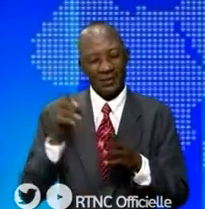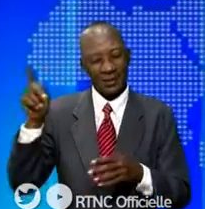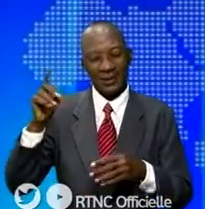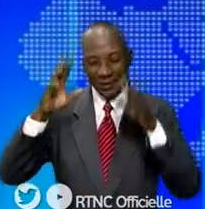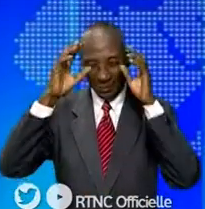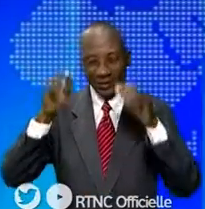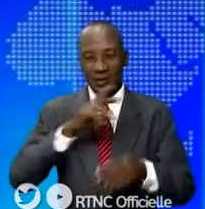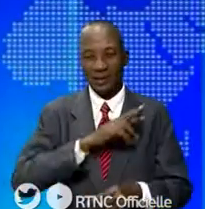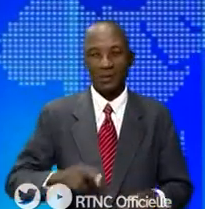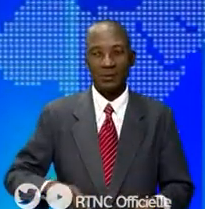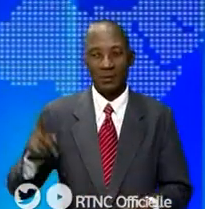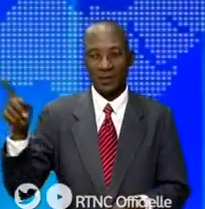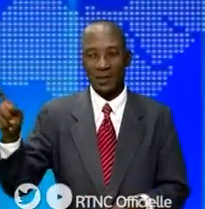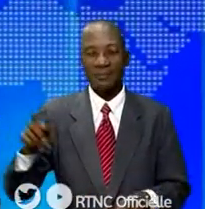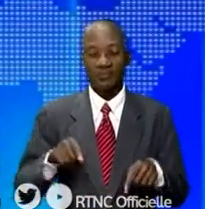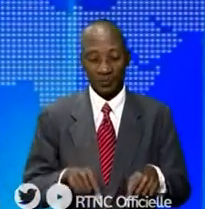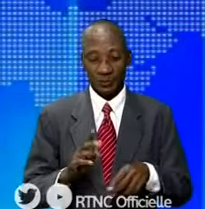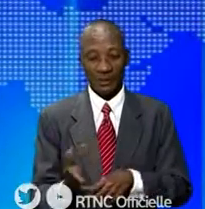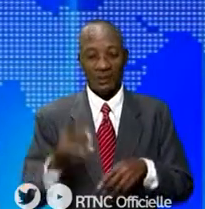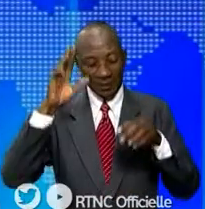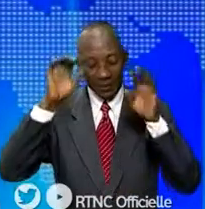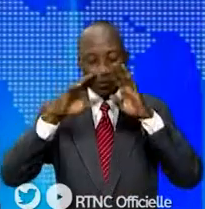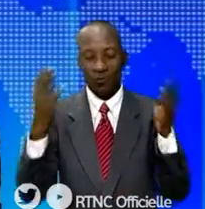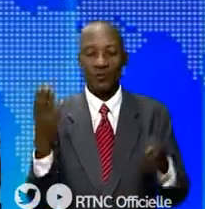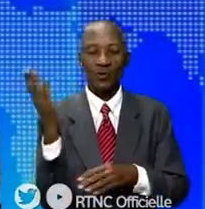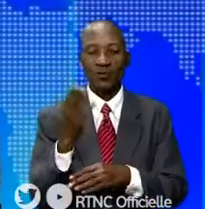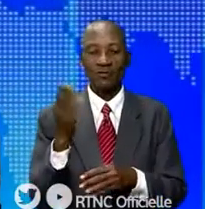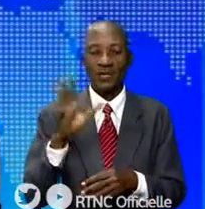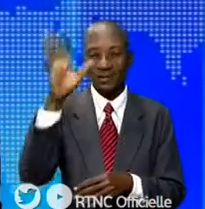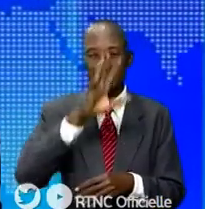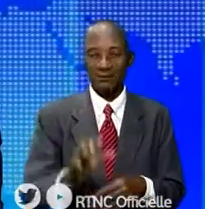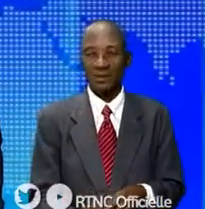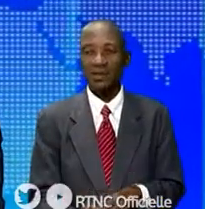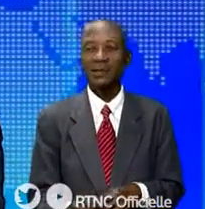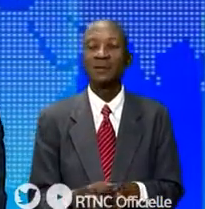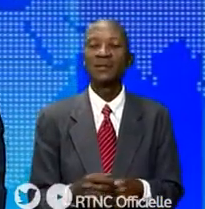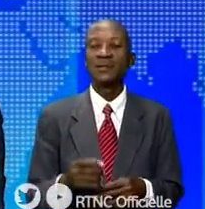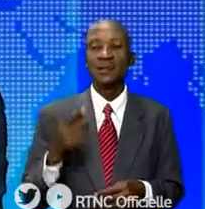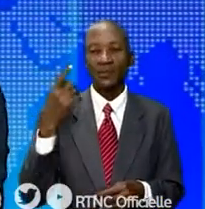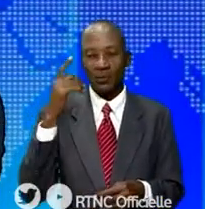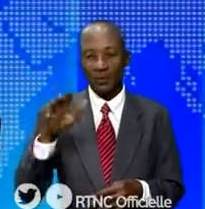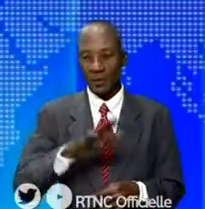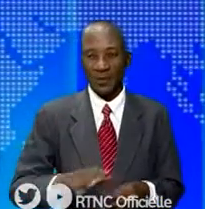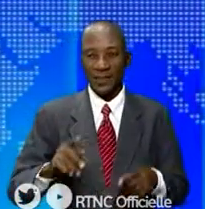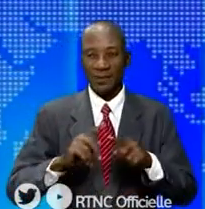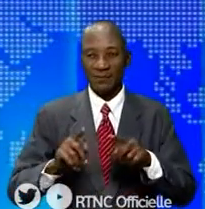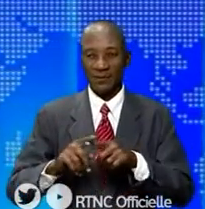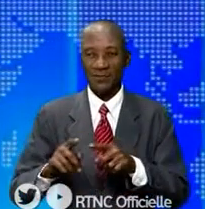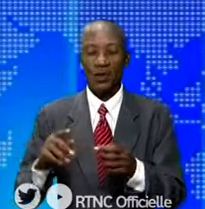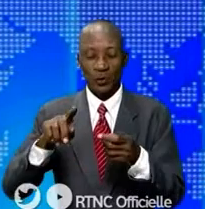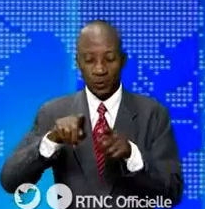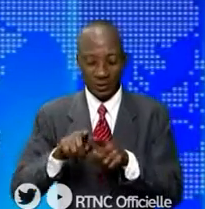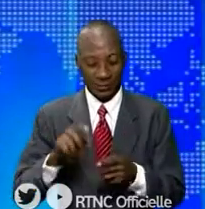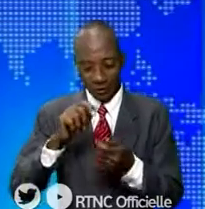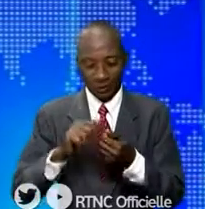République où le chef de l'État a ouvert ce matin la conférence panafricaine sur le Grand Inga et l'hydroélectricité en République démocratique du